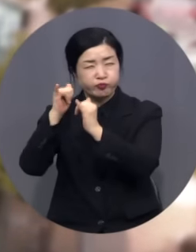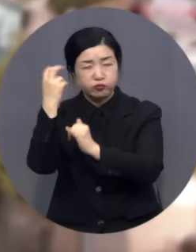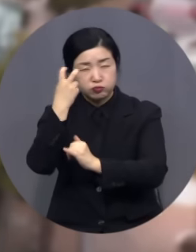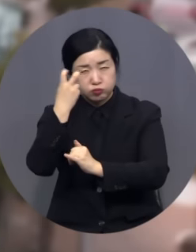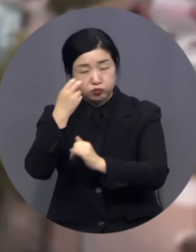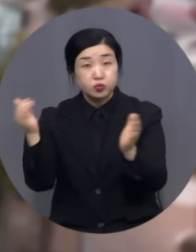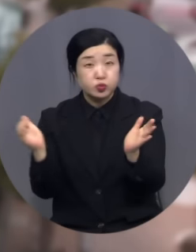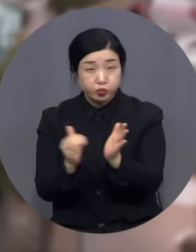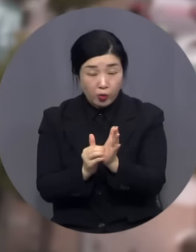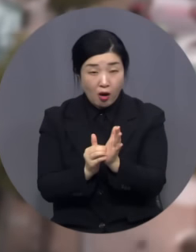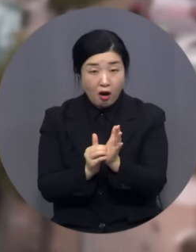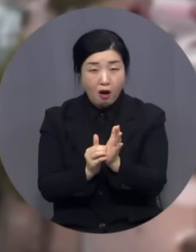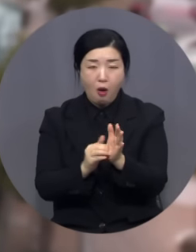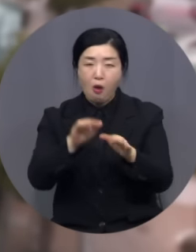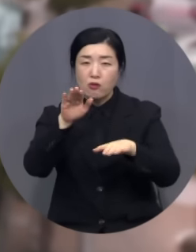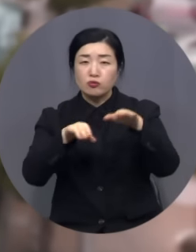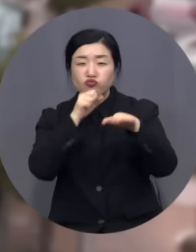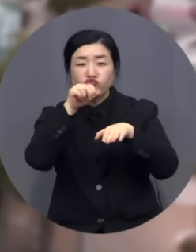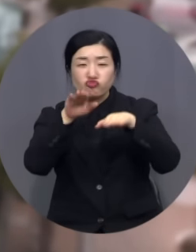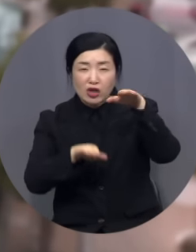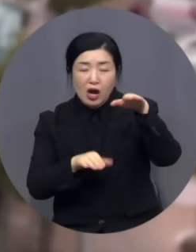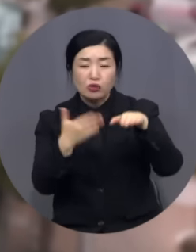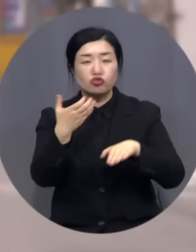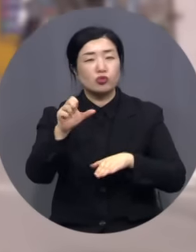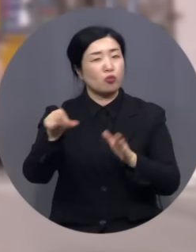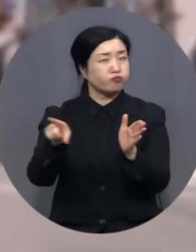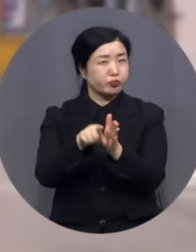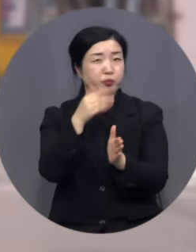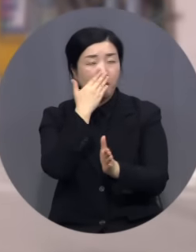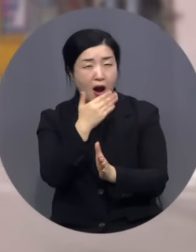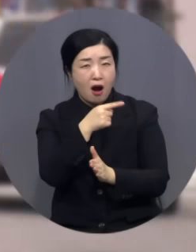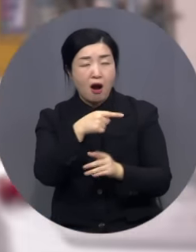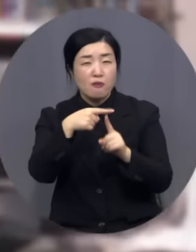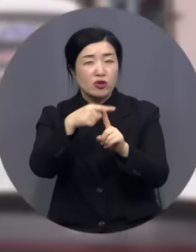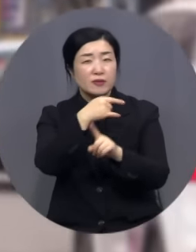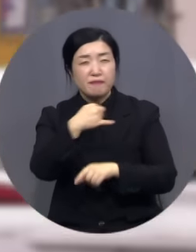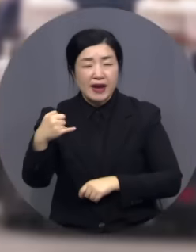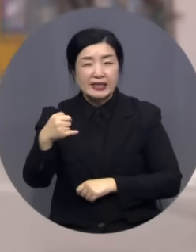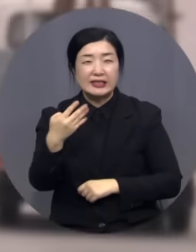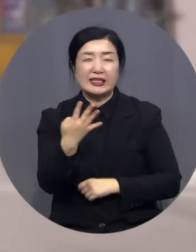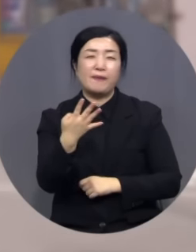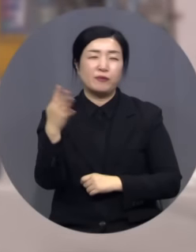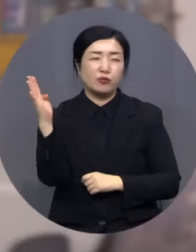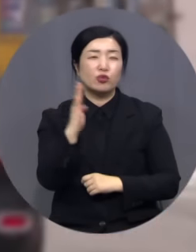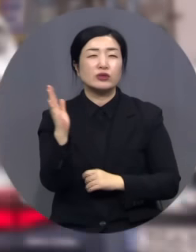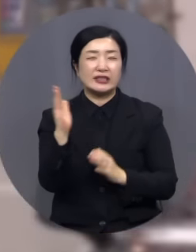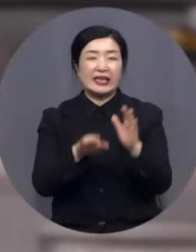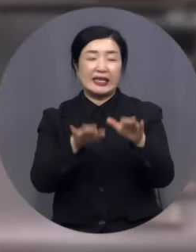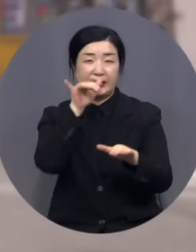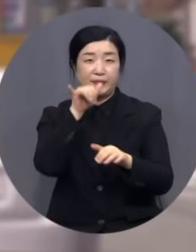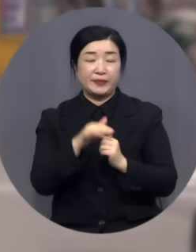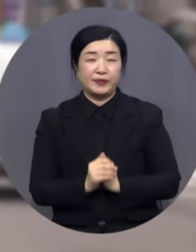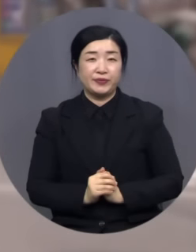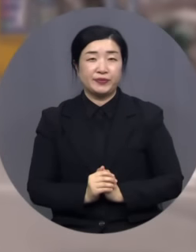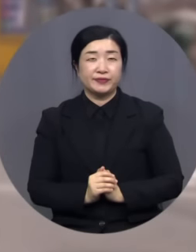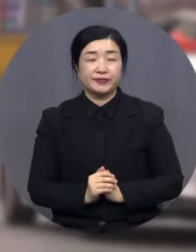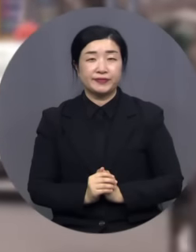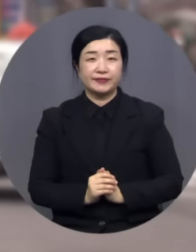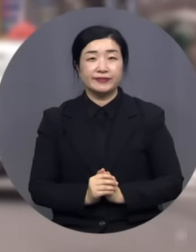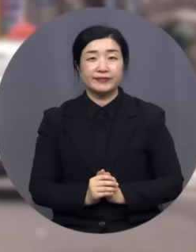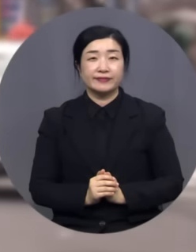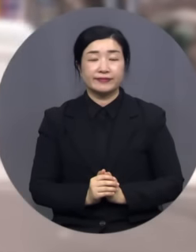실시했고 표본 노차는 95% 신내 수준에 플러스 마이너스 4.0% 포인트입니다 MBC